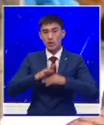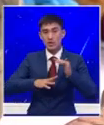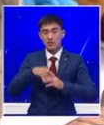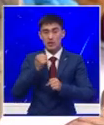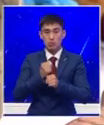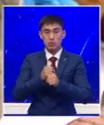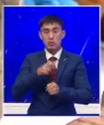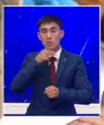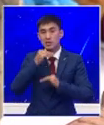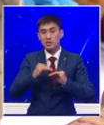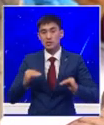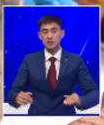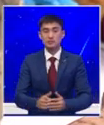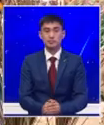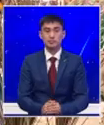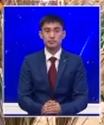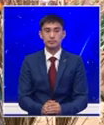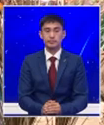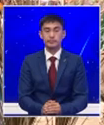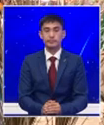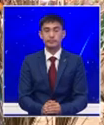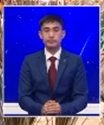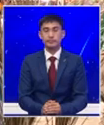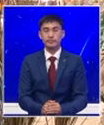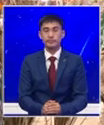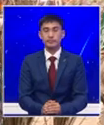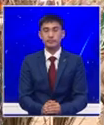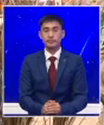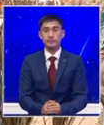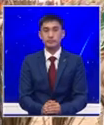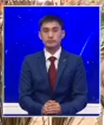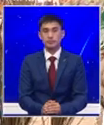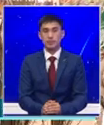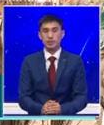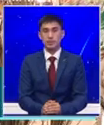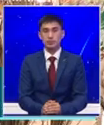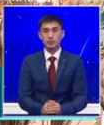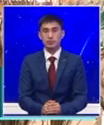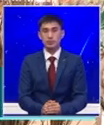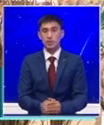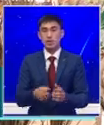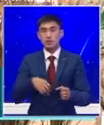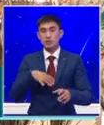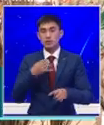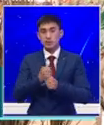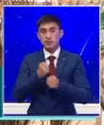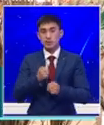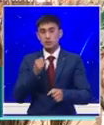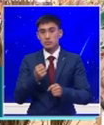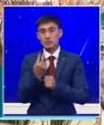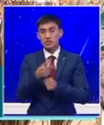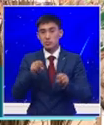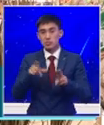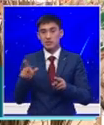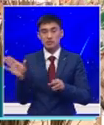работы подрастающего поколения настоящее время педагогической деятельности занимается 12 специалистов все